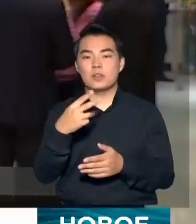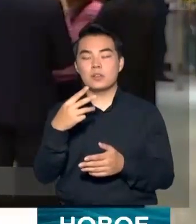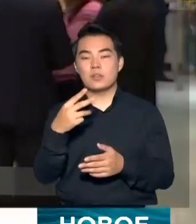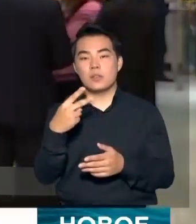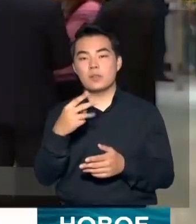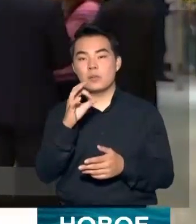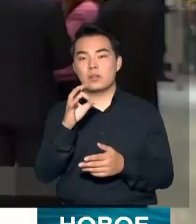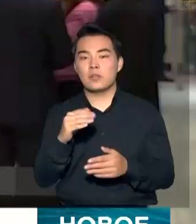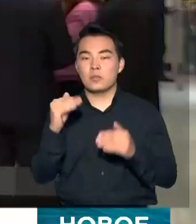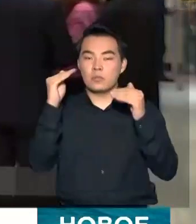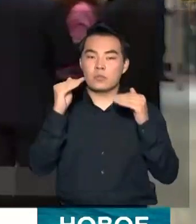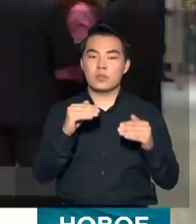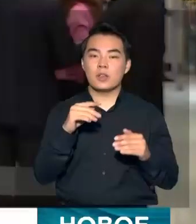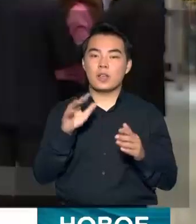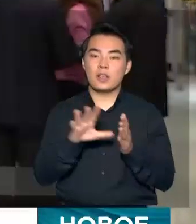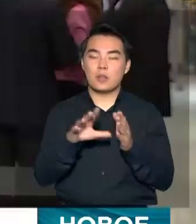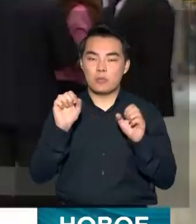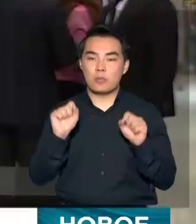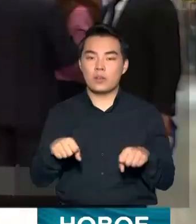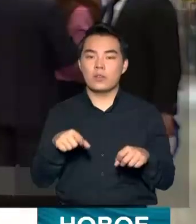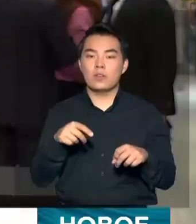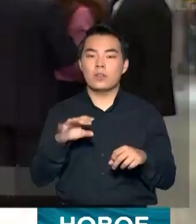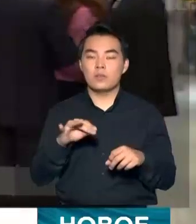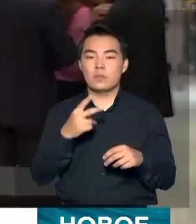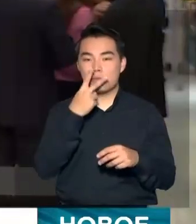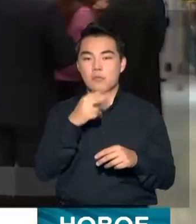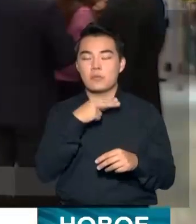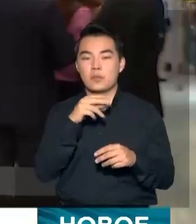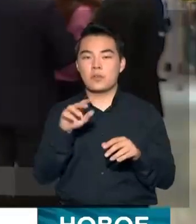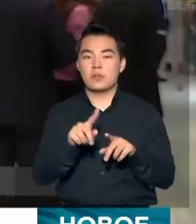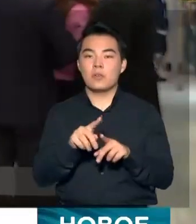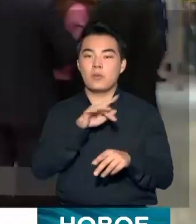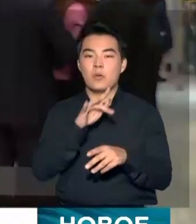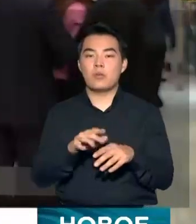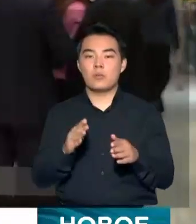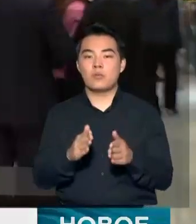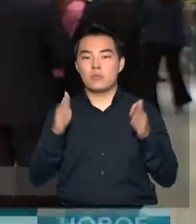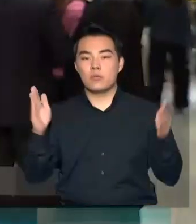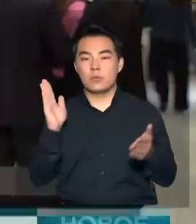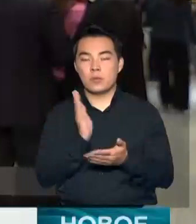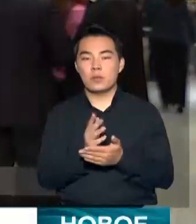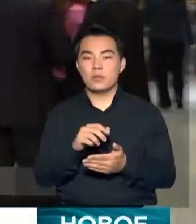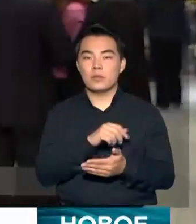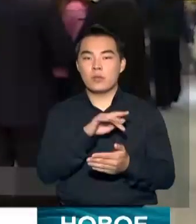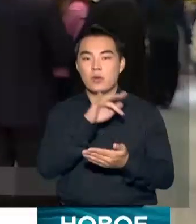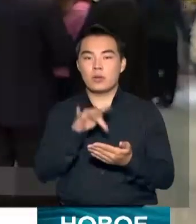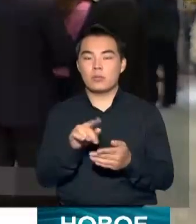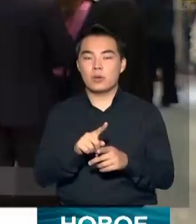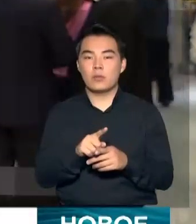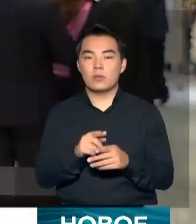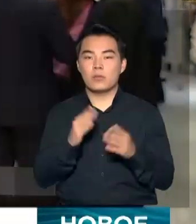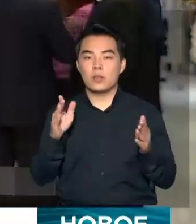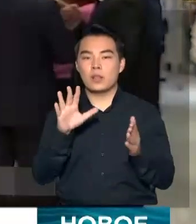потребления энергии. С другой стороны, учитывая, что города растут, в городах возникает потребность в потреблении большого